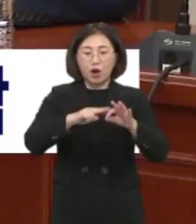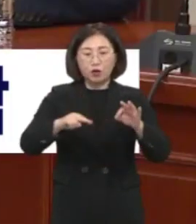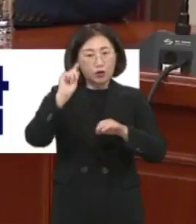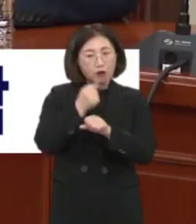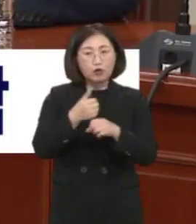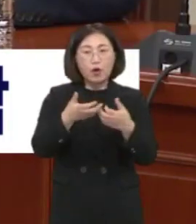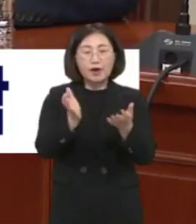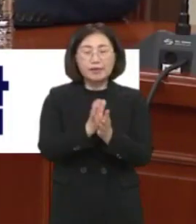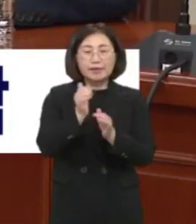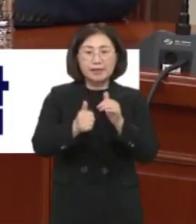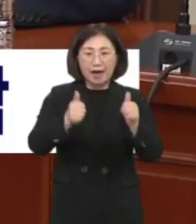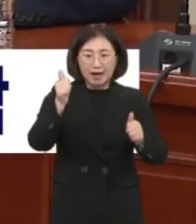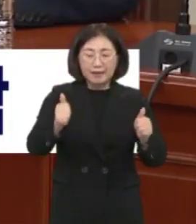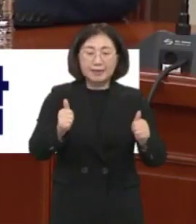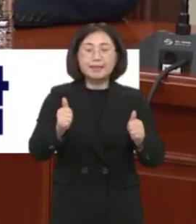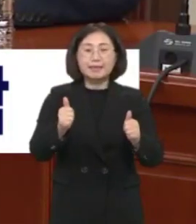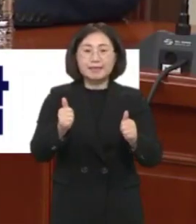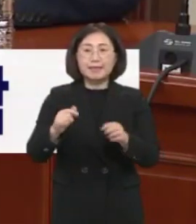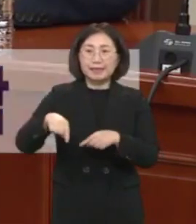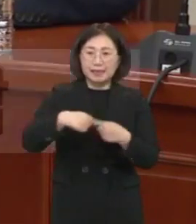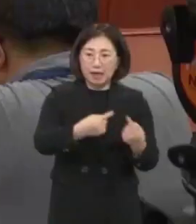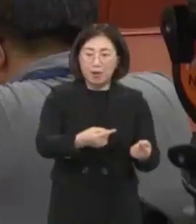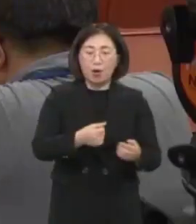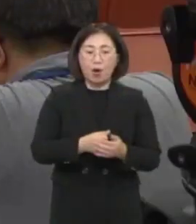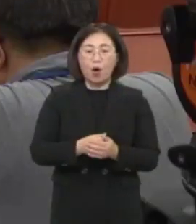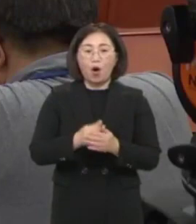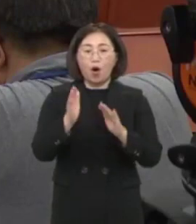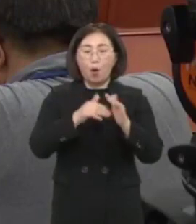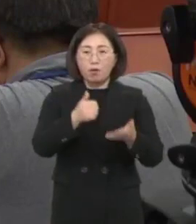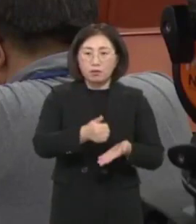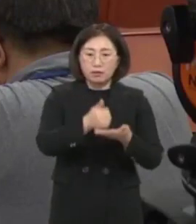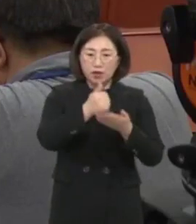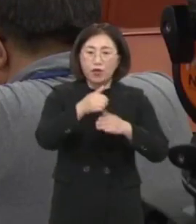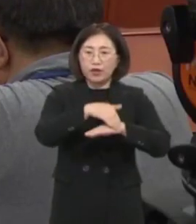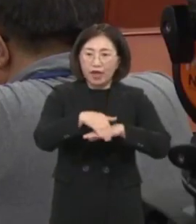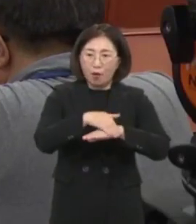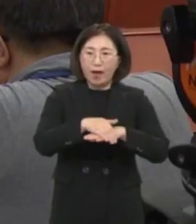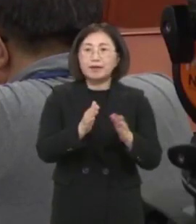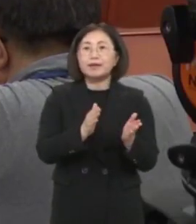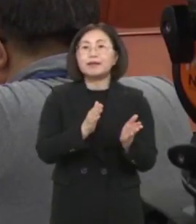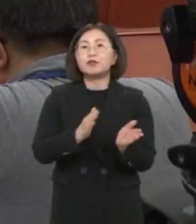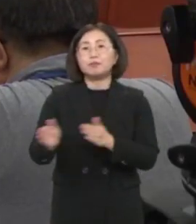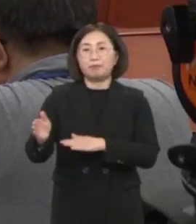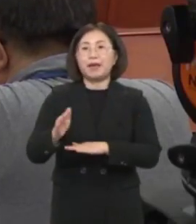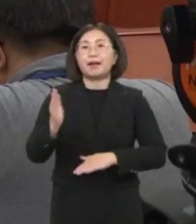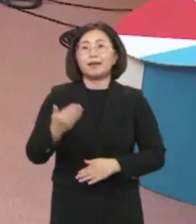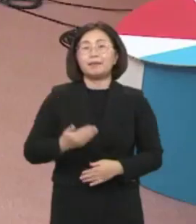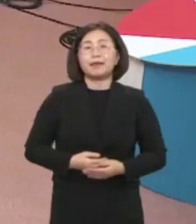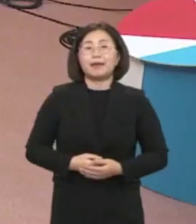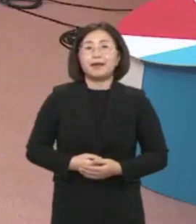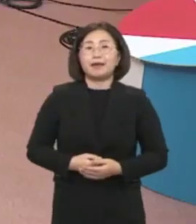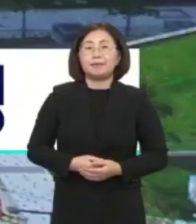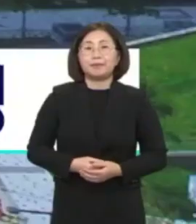연구원장 등 핵심 당직자들이 대거 참여해 공천 룰 등 총선 기획을 하게 됩니다.